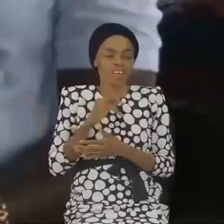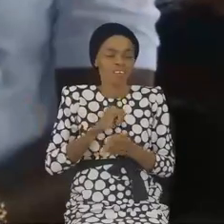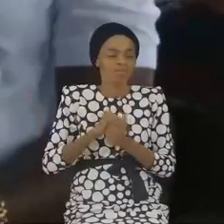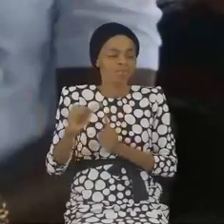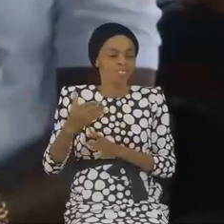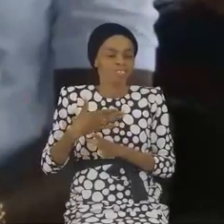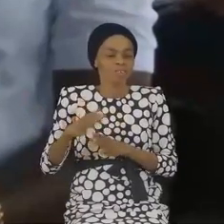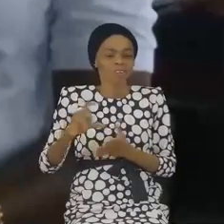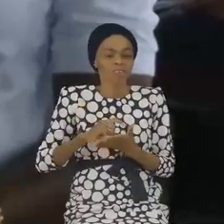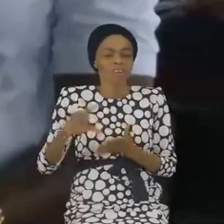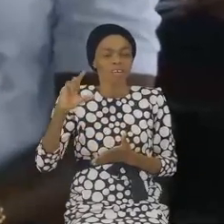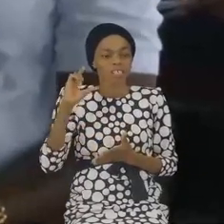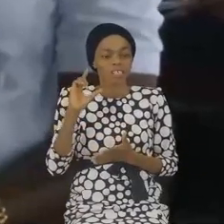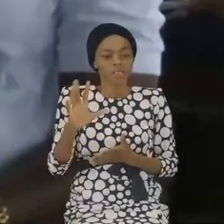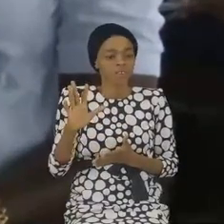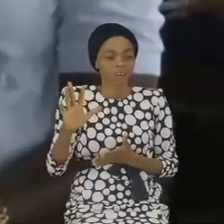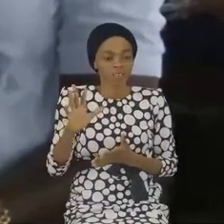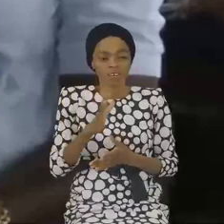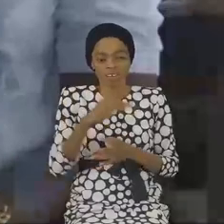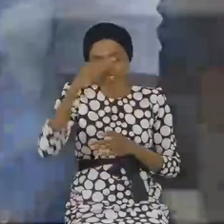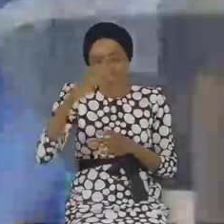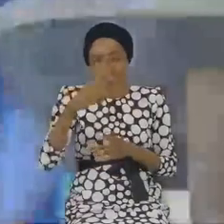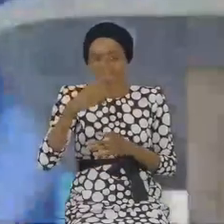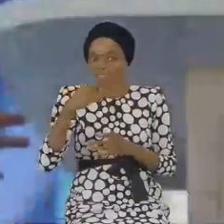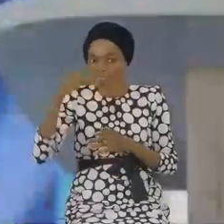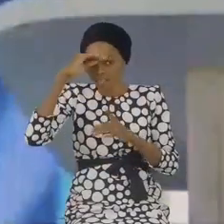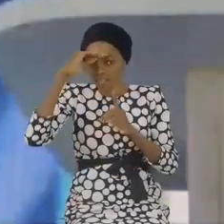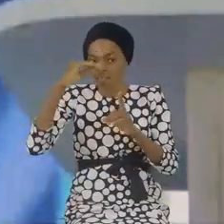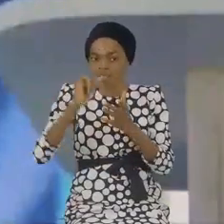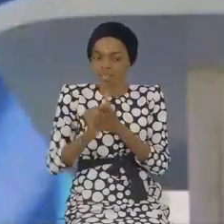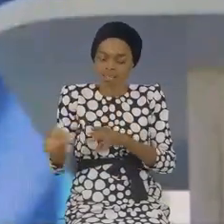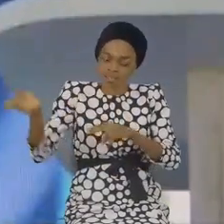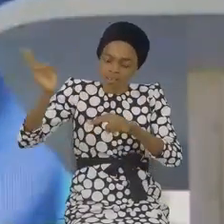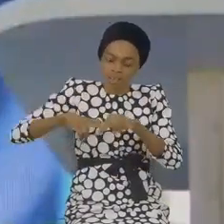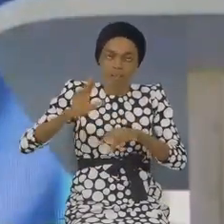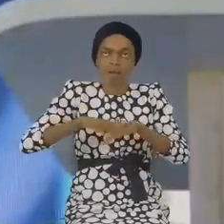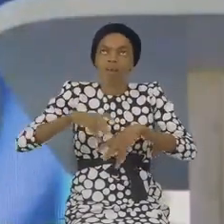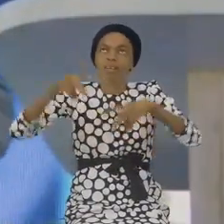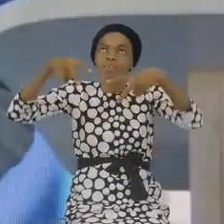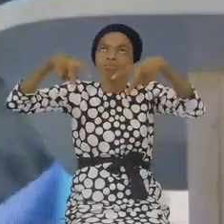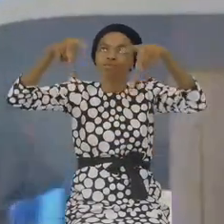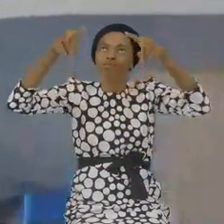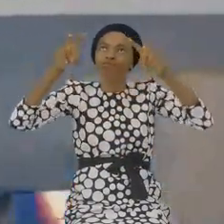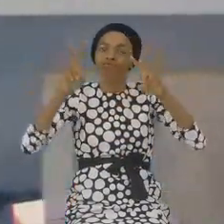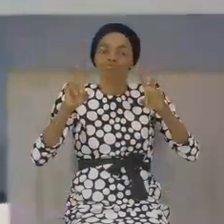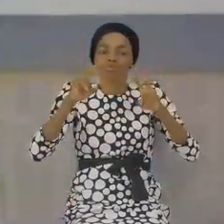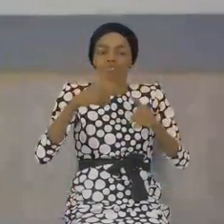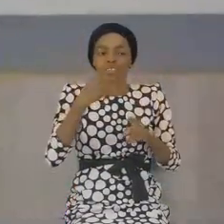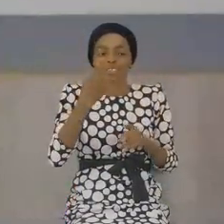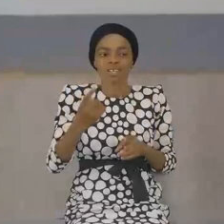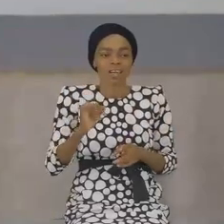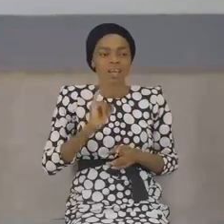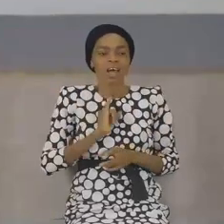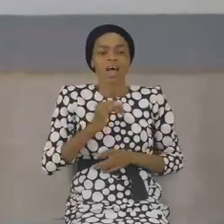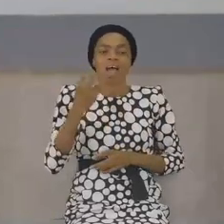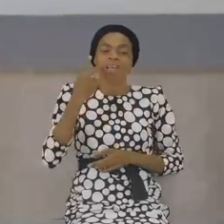5 nous dit, et celui qui était assis sur le trône dit, voici, je fais toutes choses nouvelles.